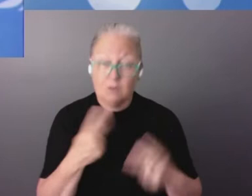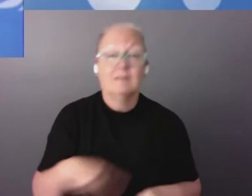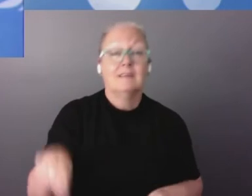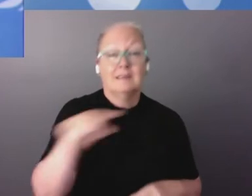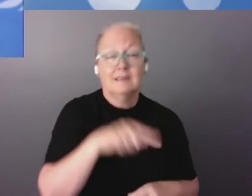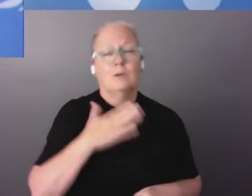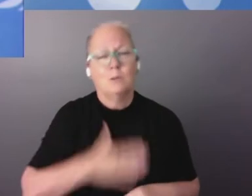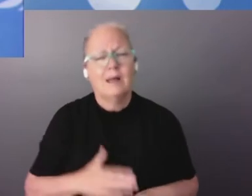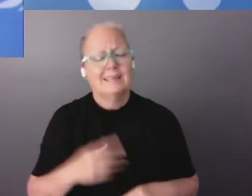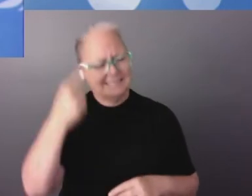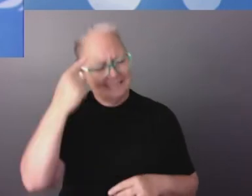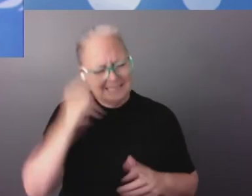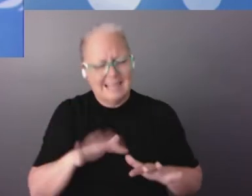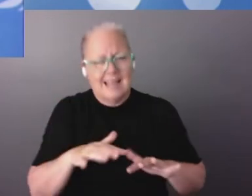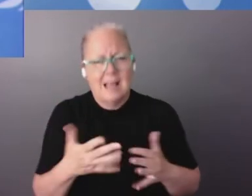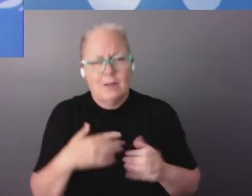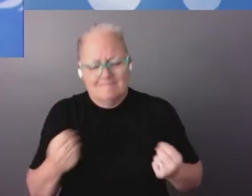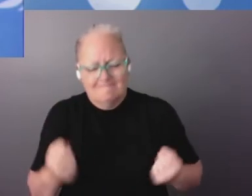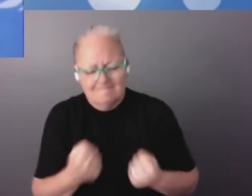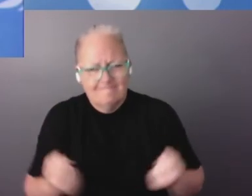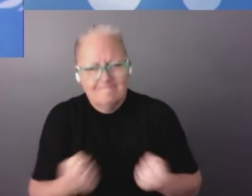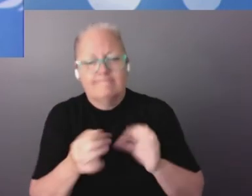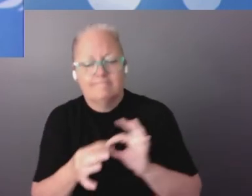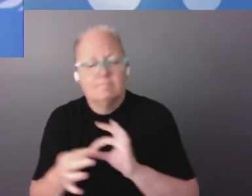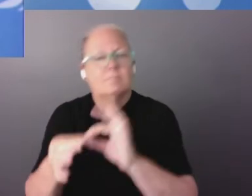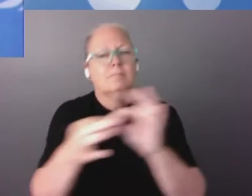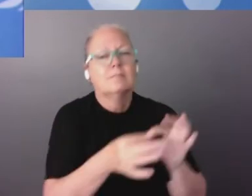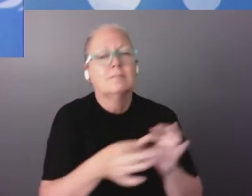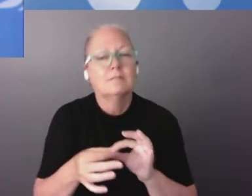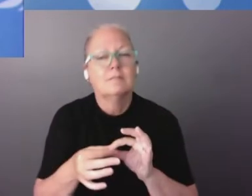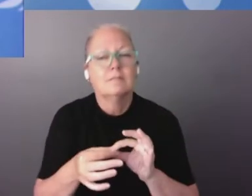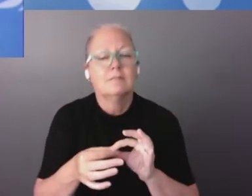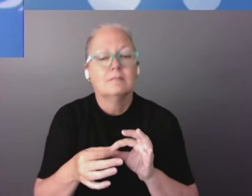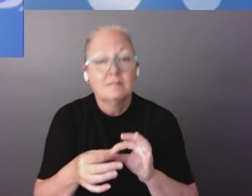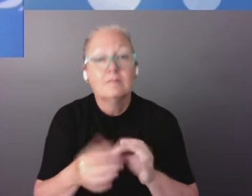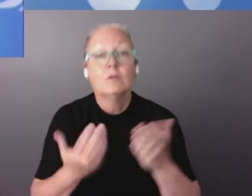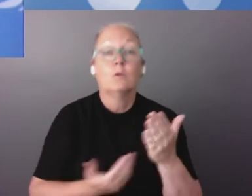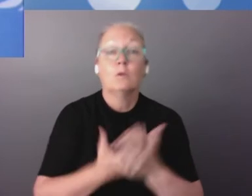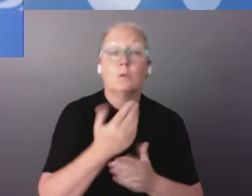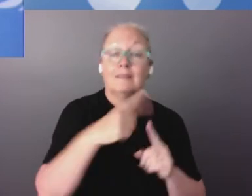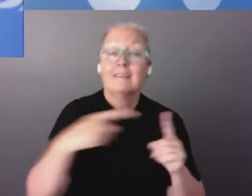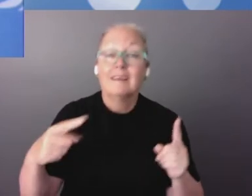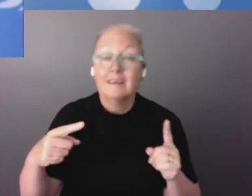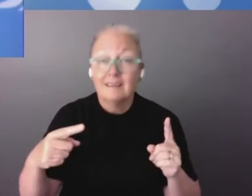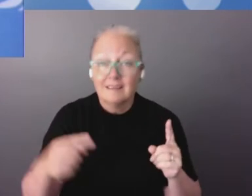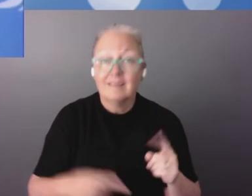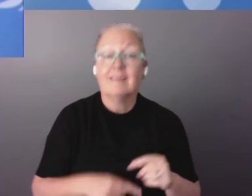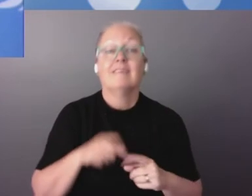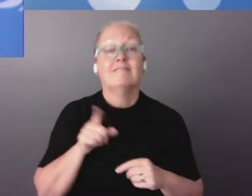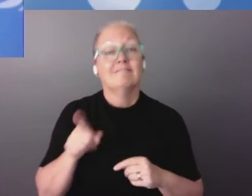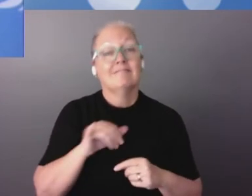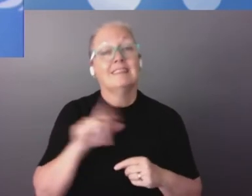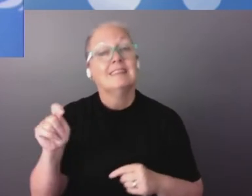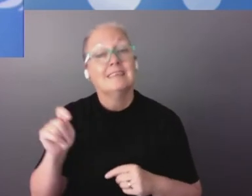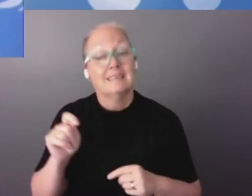مجتمعا موحدا ومتحدا. الإنترنت المتحد والموحد هو أكثر من مجرد شعار